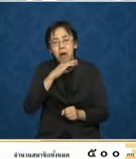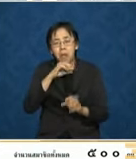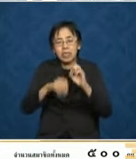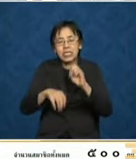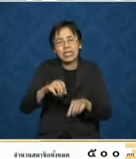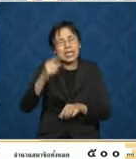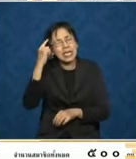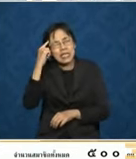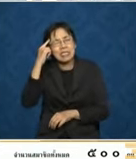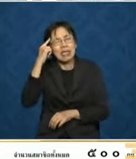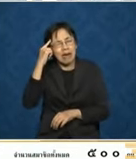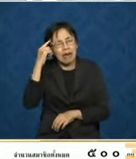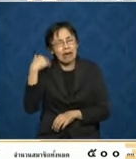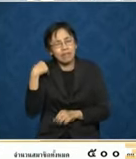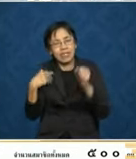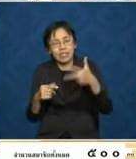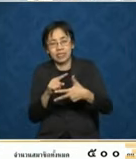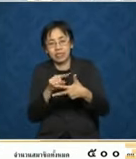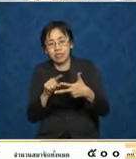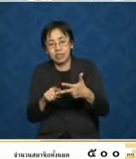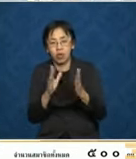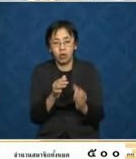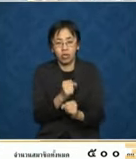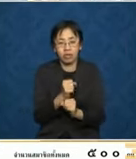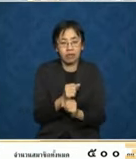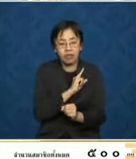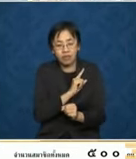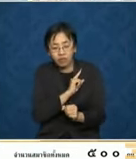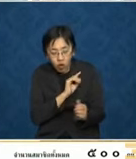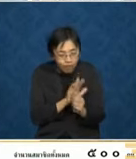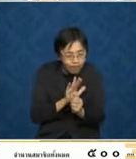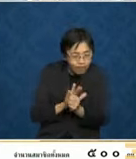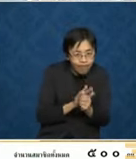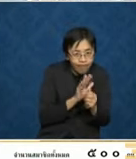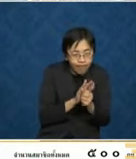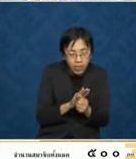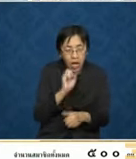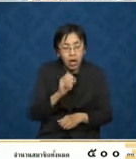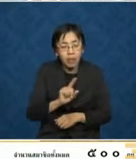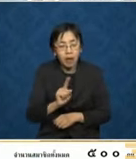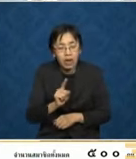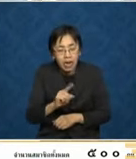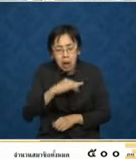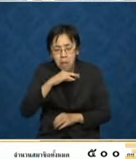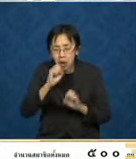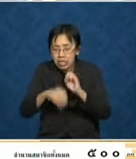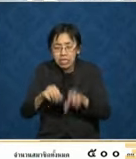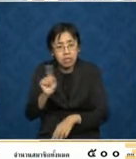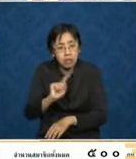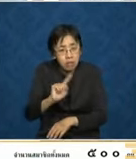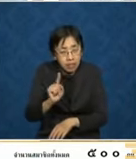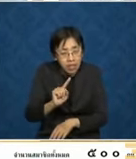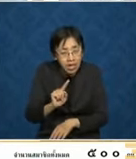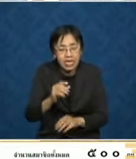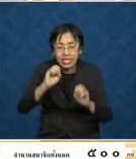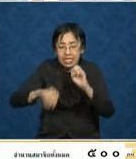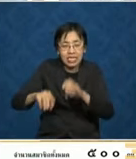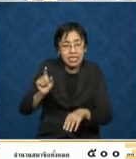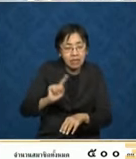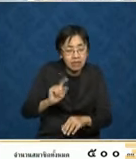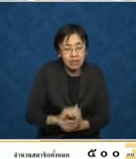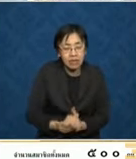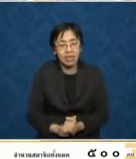า3ประเภทพร้อมด้วยเจ้าหน้าที่ที่คอยอำนวยความสะดวกครับคอยบอกว่าขยะแบบไหนทิ้งแบบใด